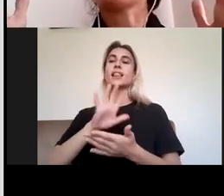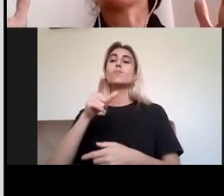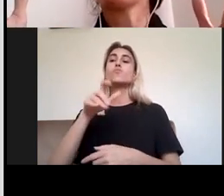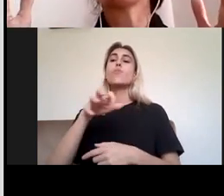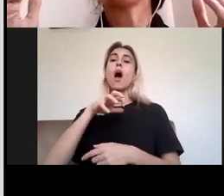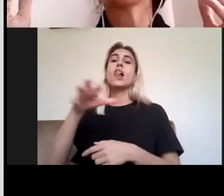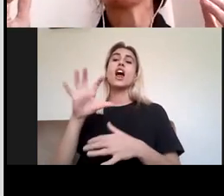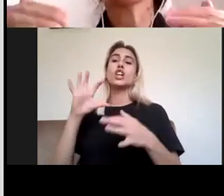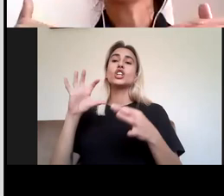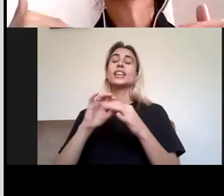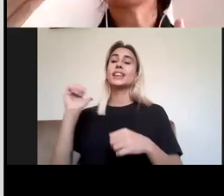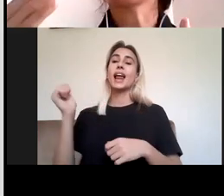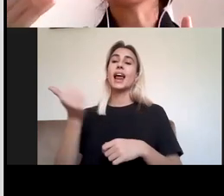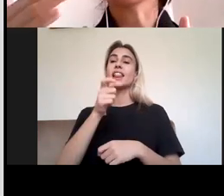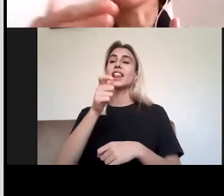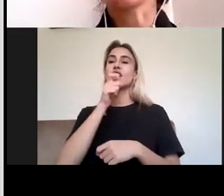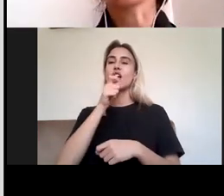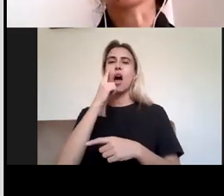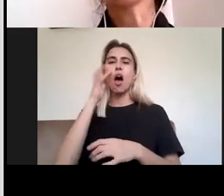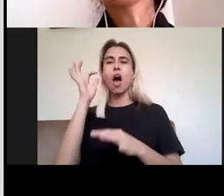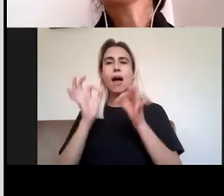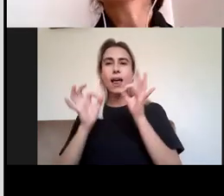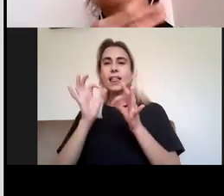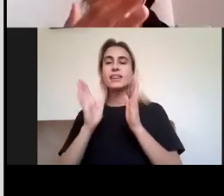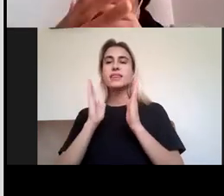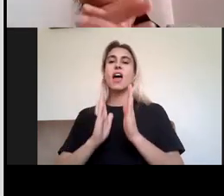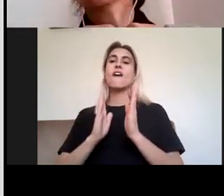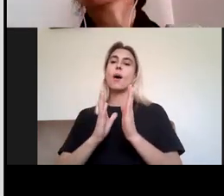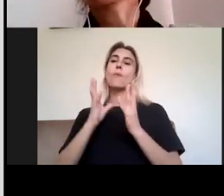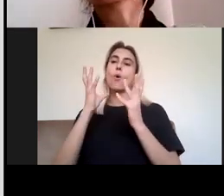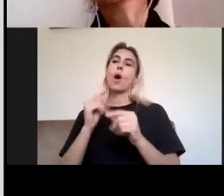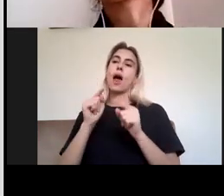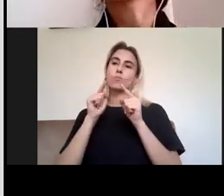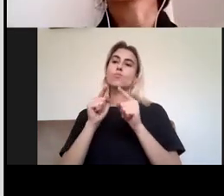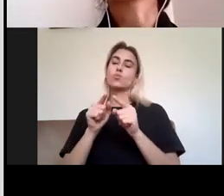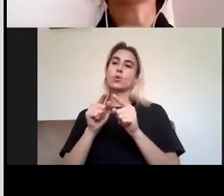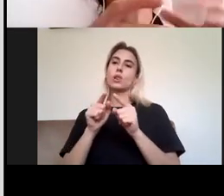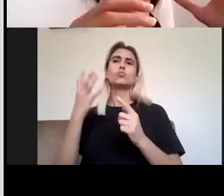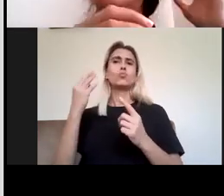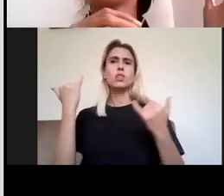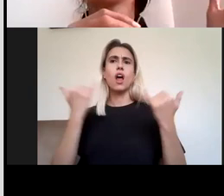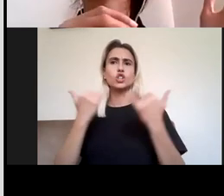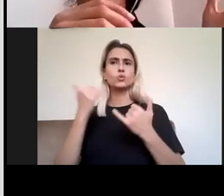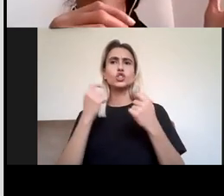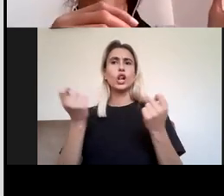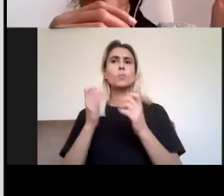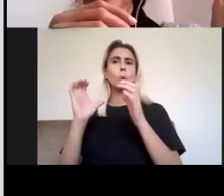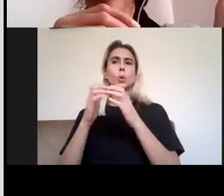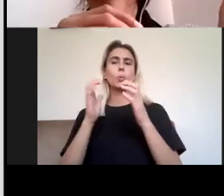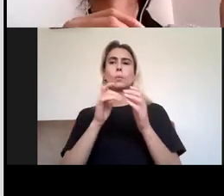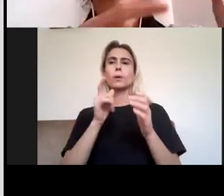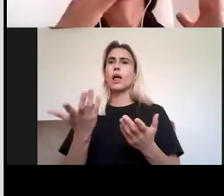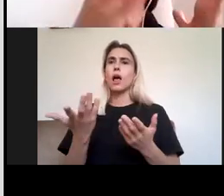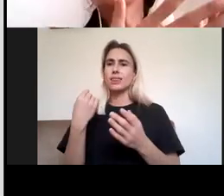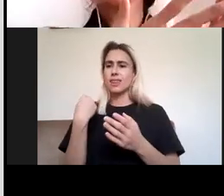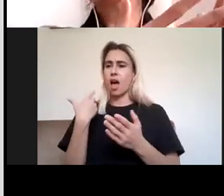ve ihtiyaçları analiz ederek devam etmek üzerine kurulu. Bu da çok tartışılmıştı mesela çalışma gruplarında. Yani daha binadan çıkamıyor